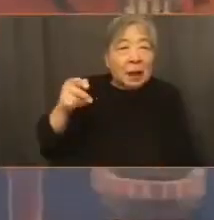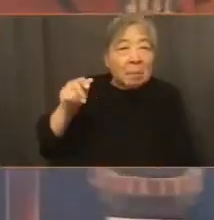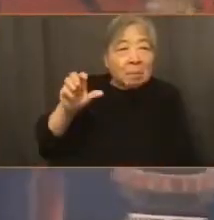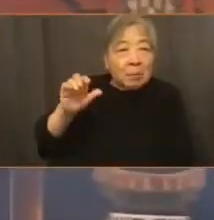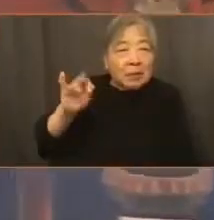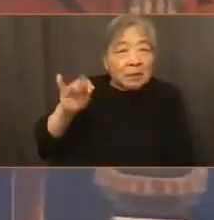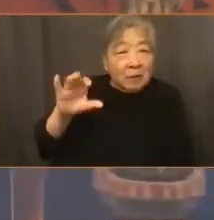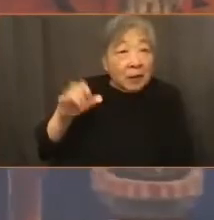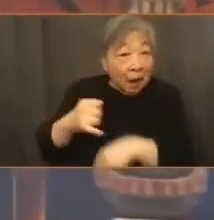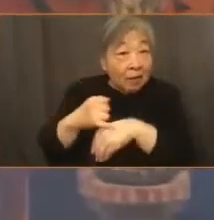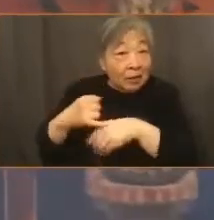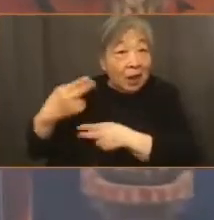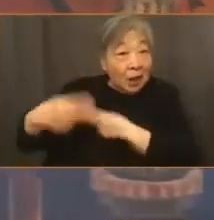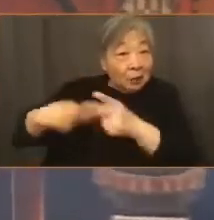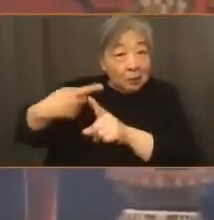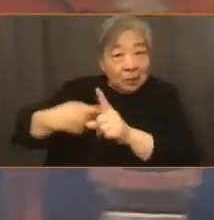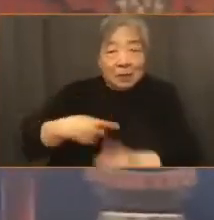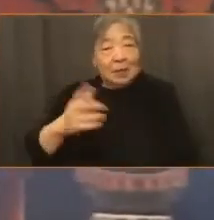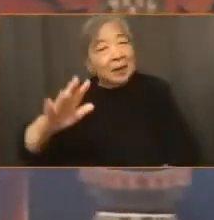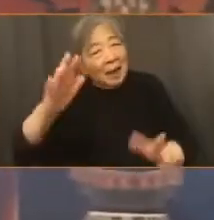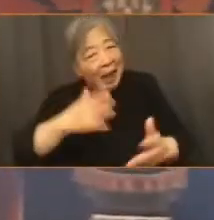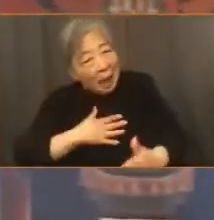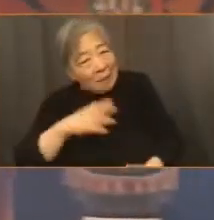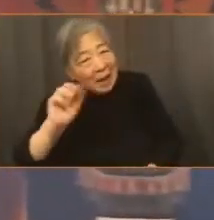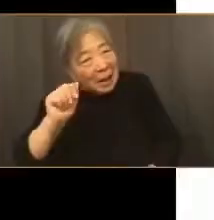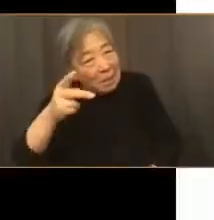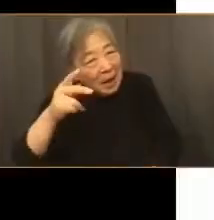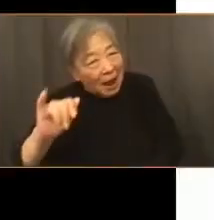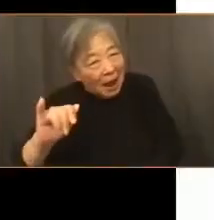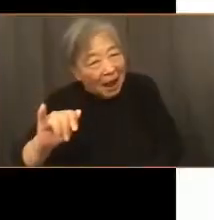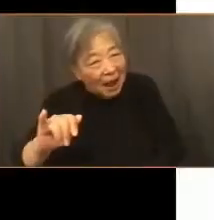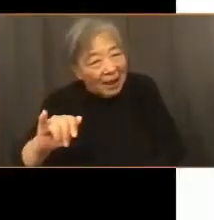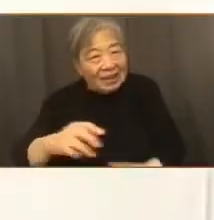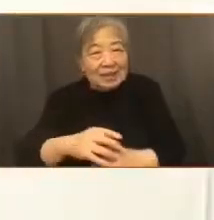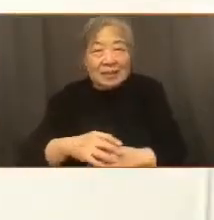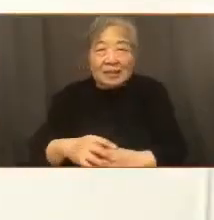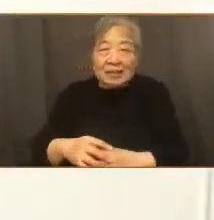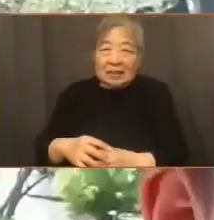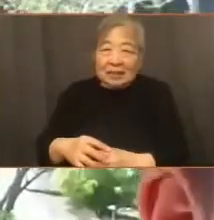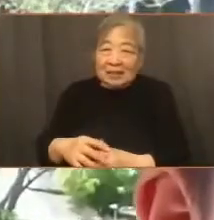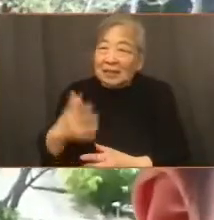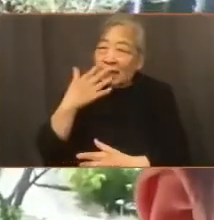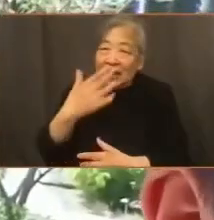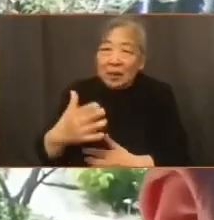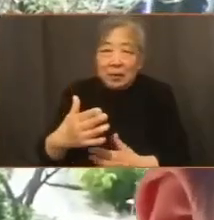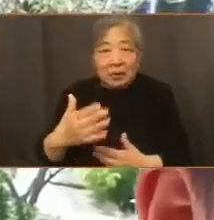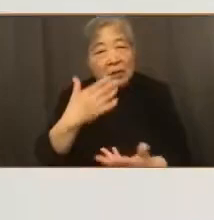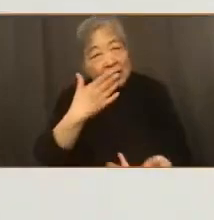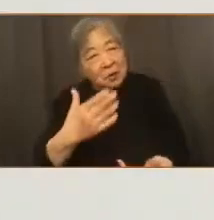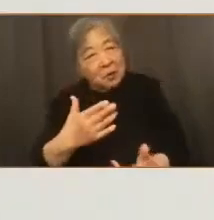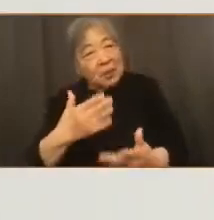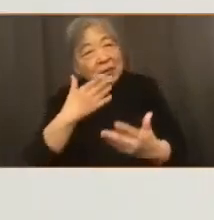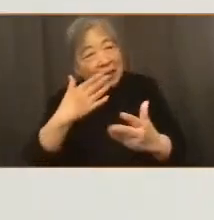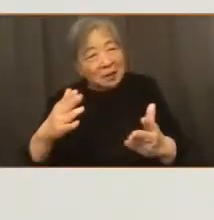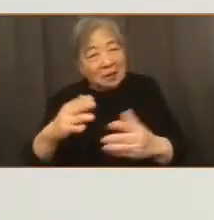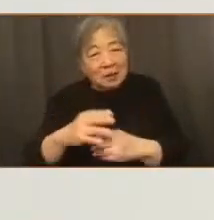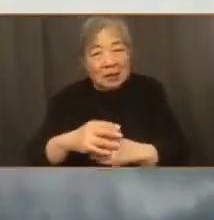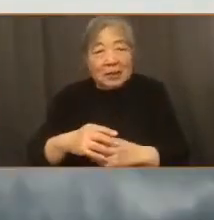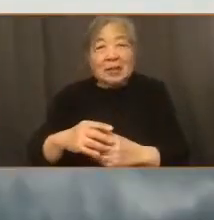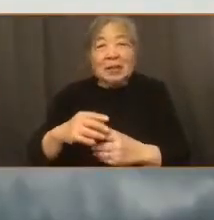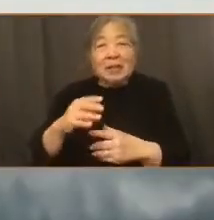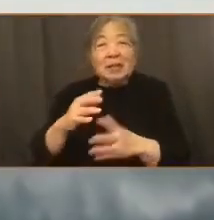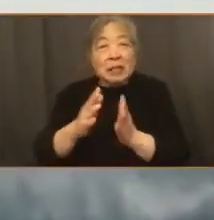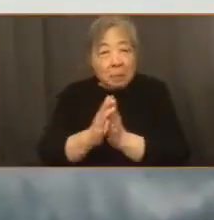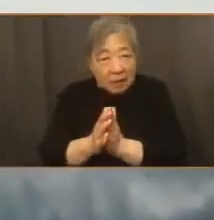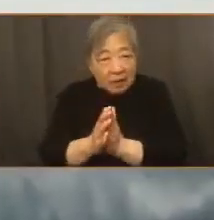Month. Happy AAPI Heritage Month. 대단히 감사합니다. All right, thank you. Paalam. 再见。 Namaste, vanakkam.